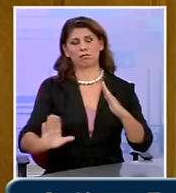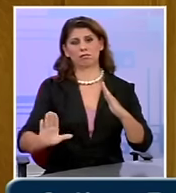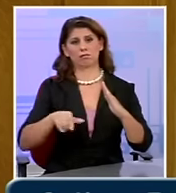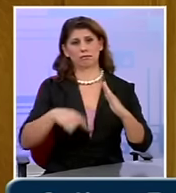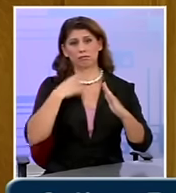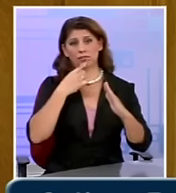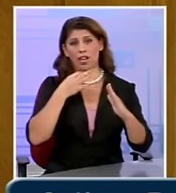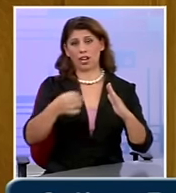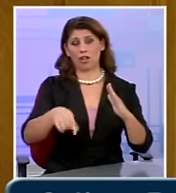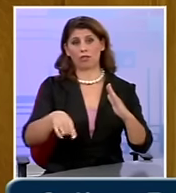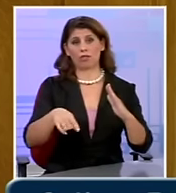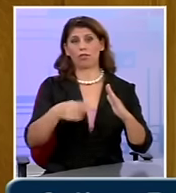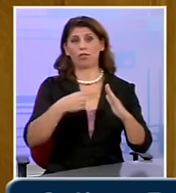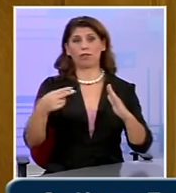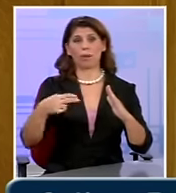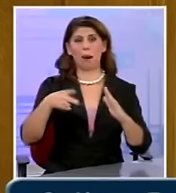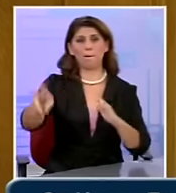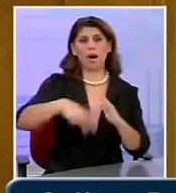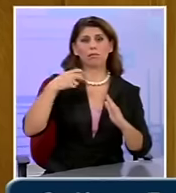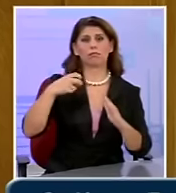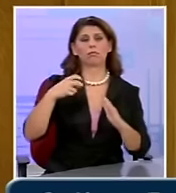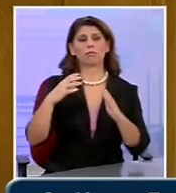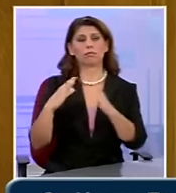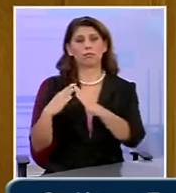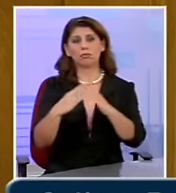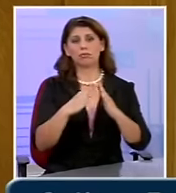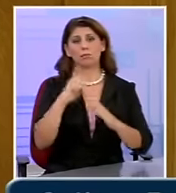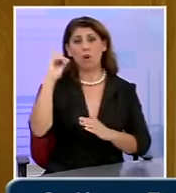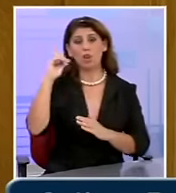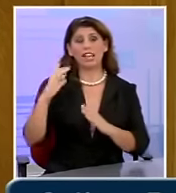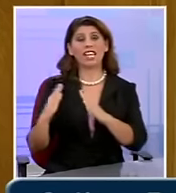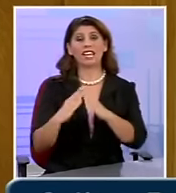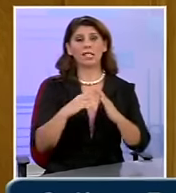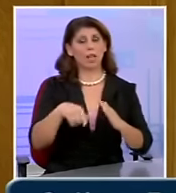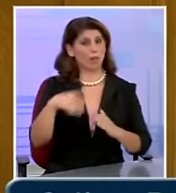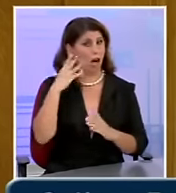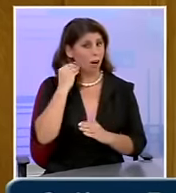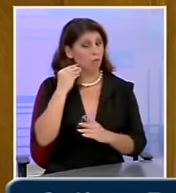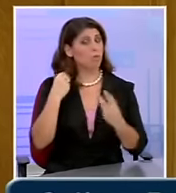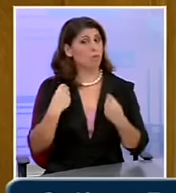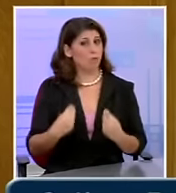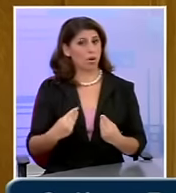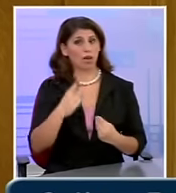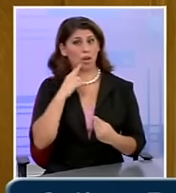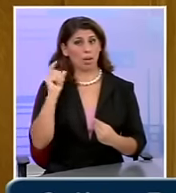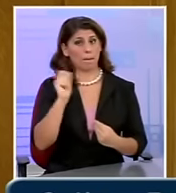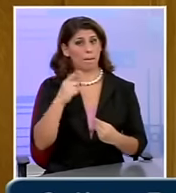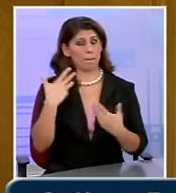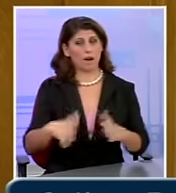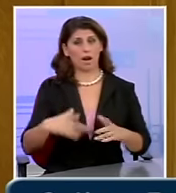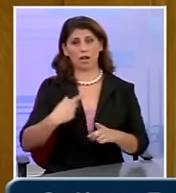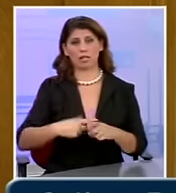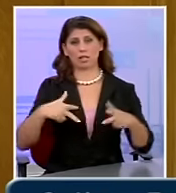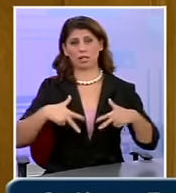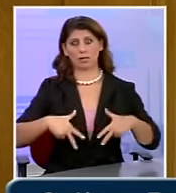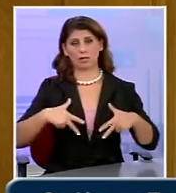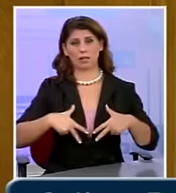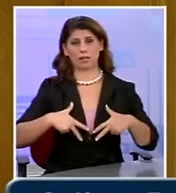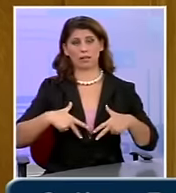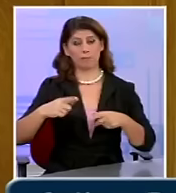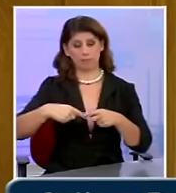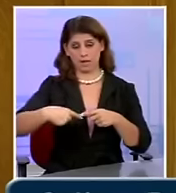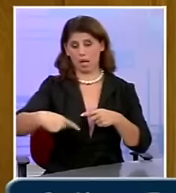για τις κατασχέσεις των πρώτων κατοικιών. Και εδώ άκουσα πολύ καλά το μήνυμα που μου έδωσε η ελληνική κυβέρνηση. Οι επόμενες